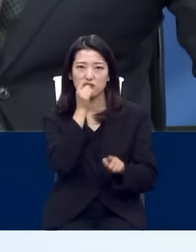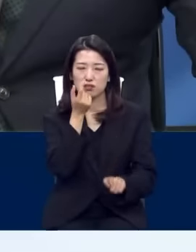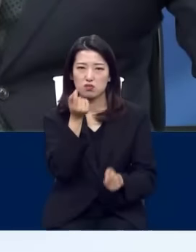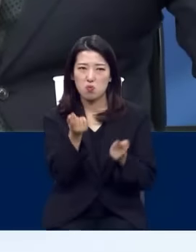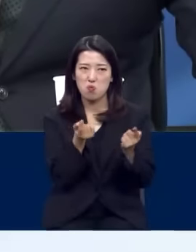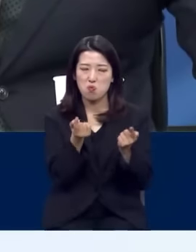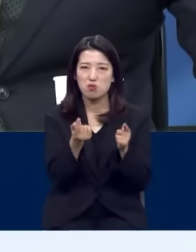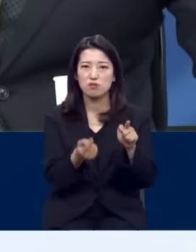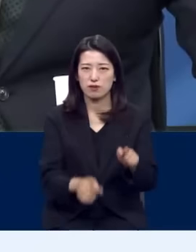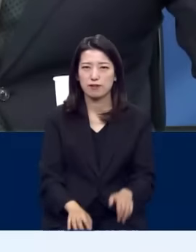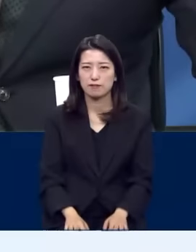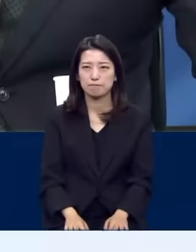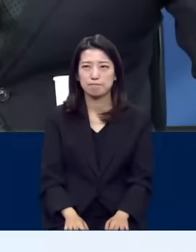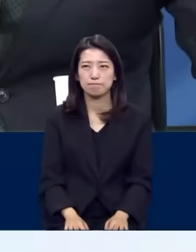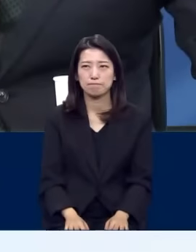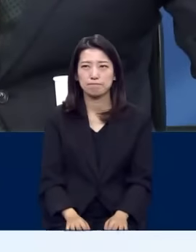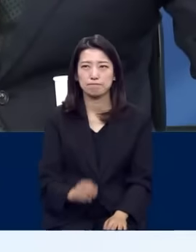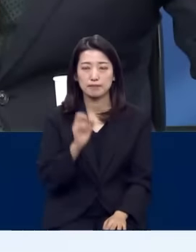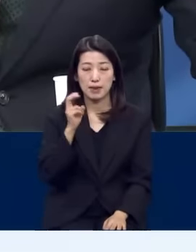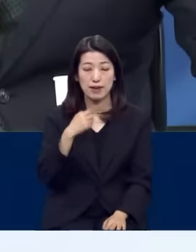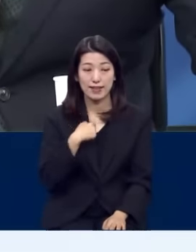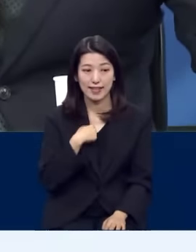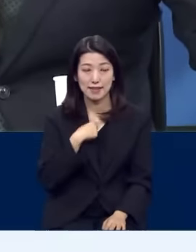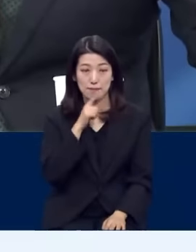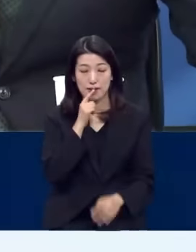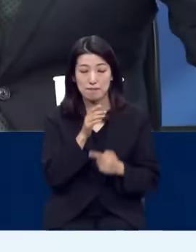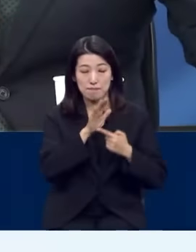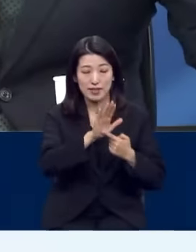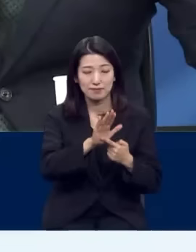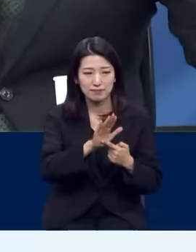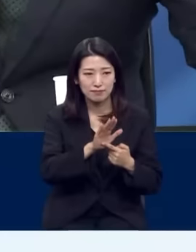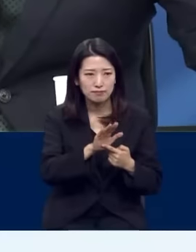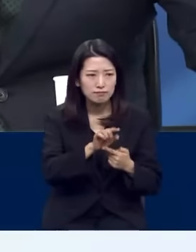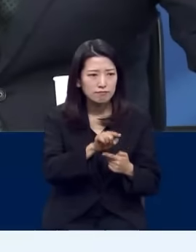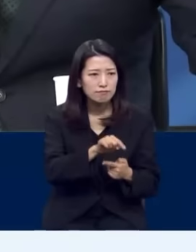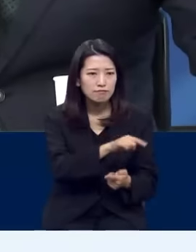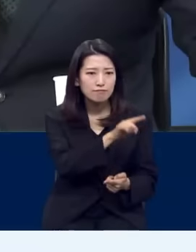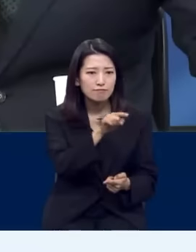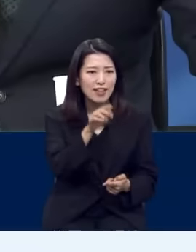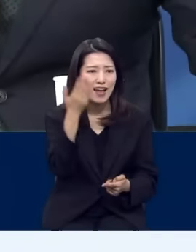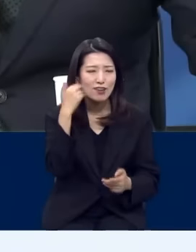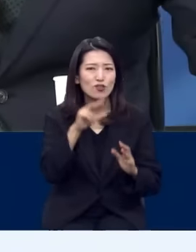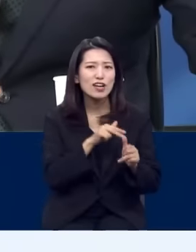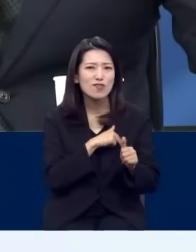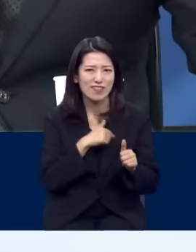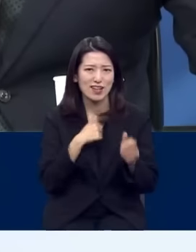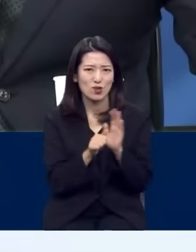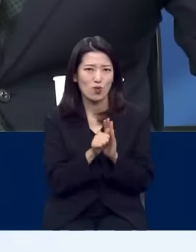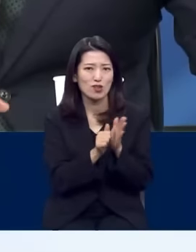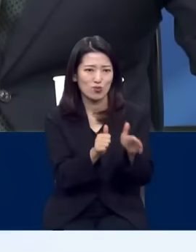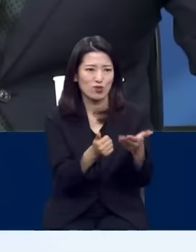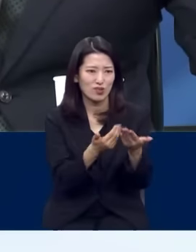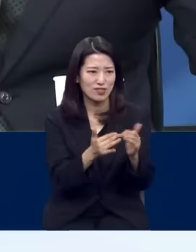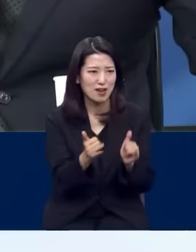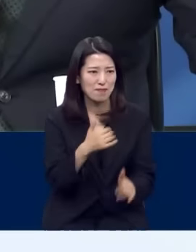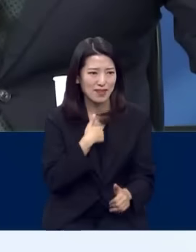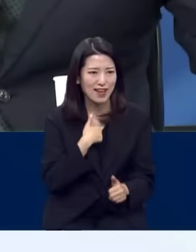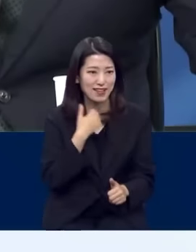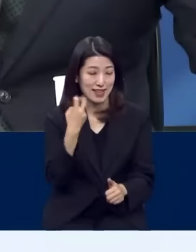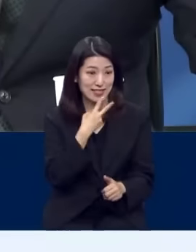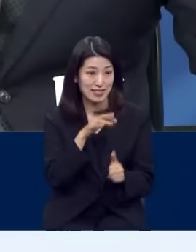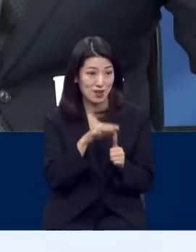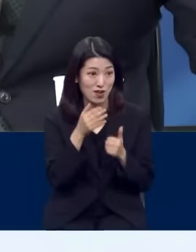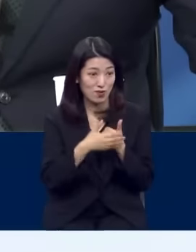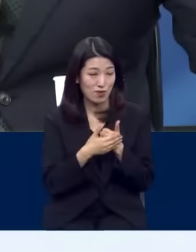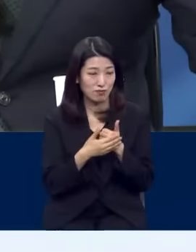좀 이제 자신을 돌봐주지 않을까라는 그런 계산을 했다가 아니다 조금 더 세게 얘기하는게 오히려 낫지 않겠나 여러 가지 혼자의 생각을 하고 있을 겁니다음 막이